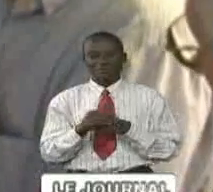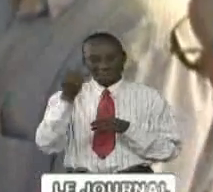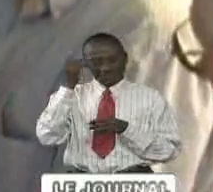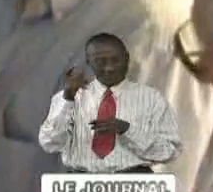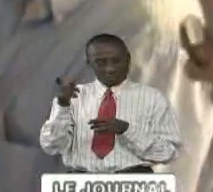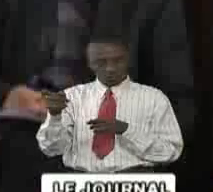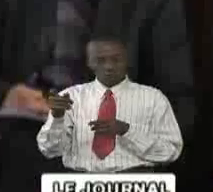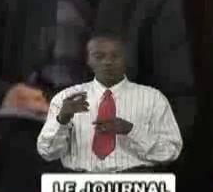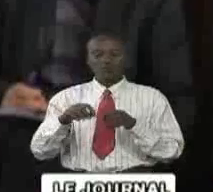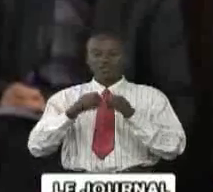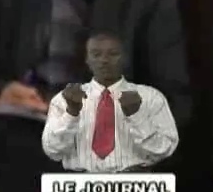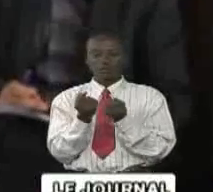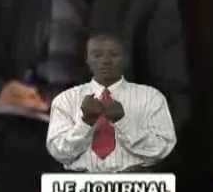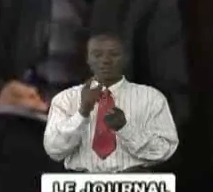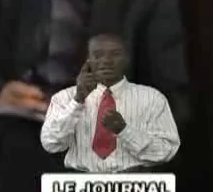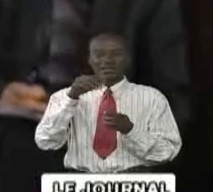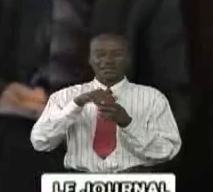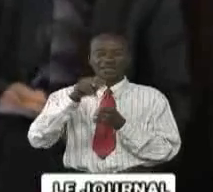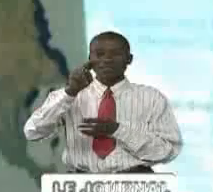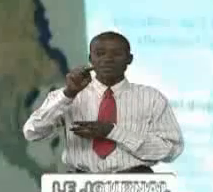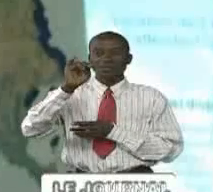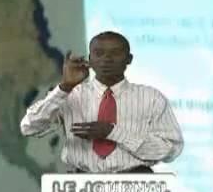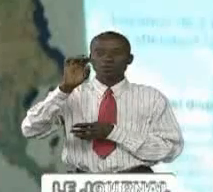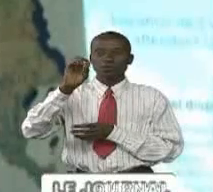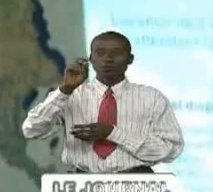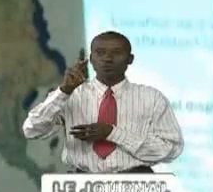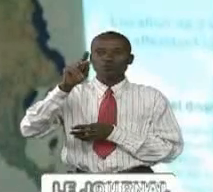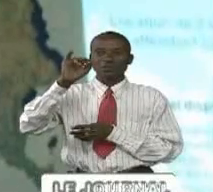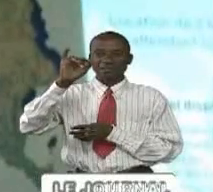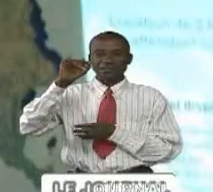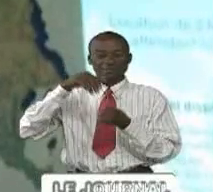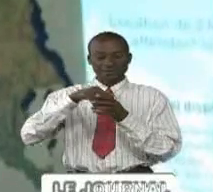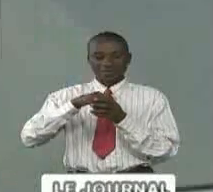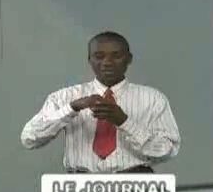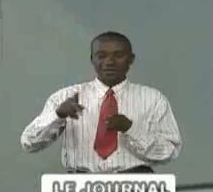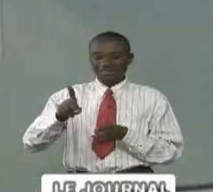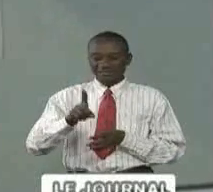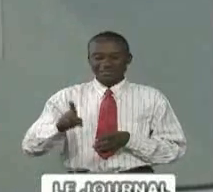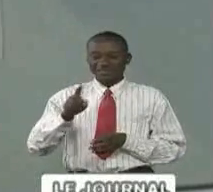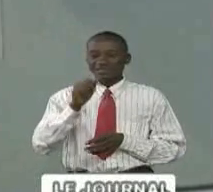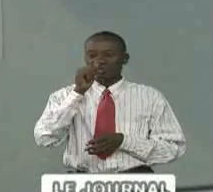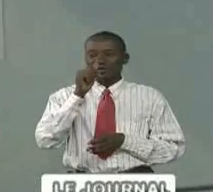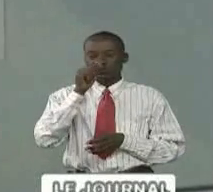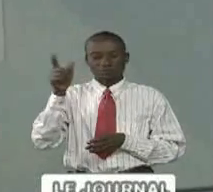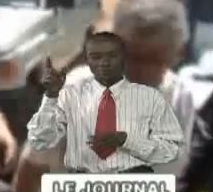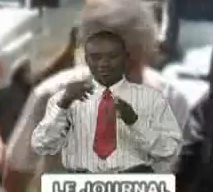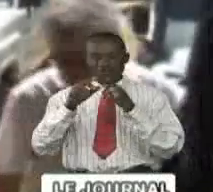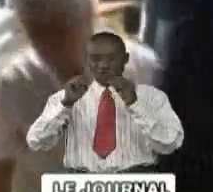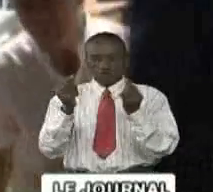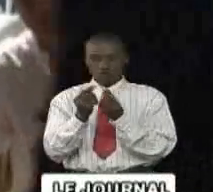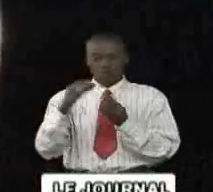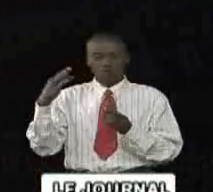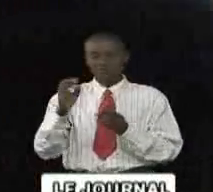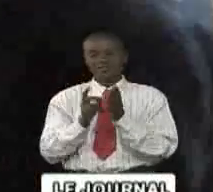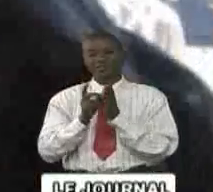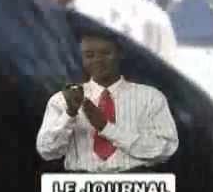Nyoki, basée dans les districts de Maïndombe, sur financement de l'Agence française de développement, AFED. C'est